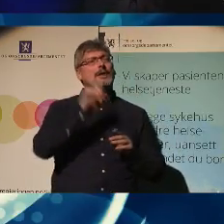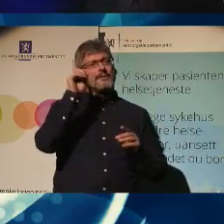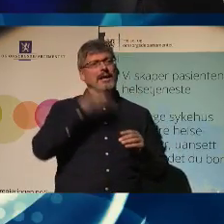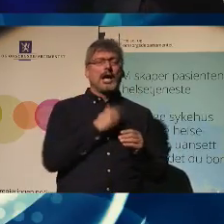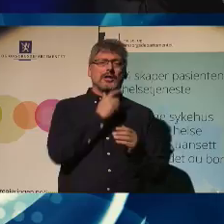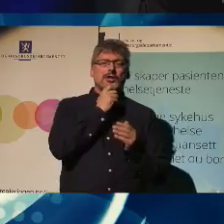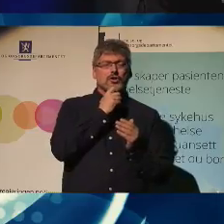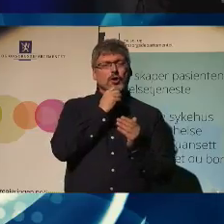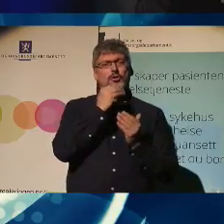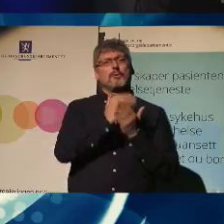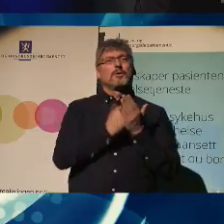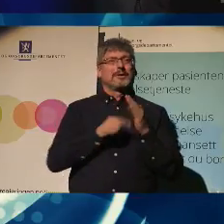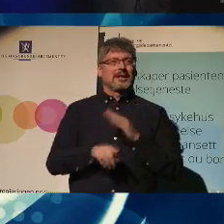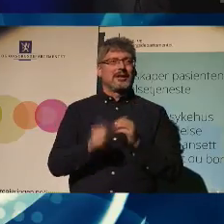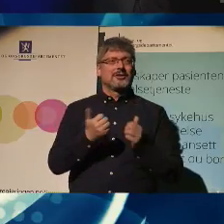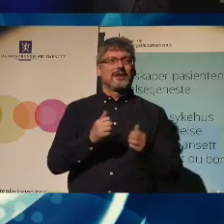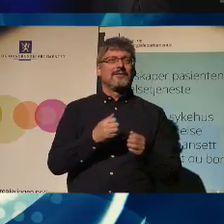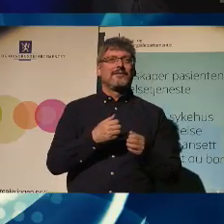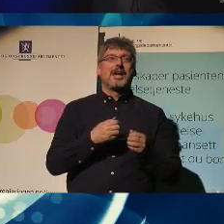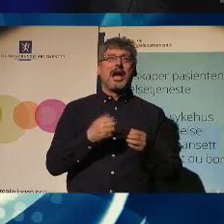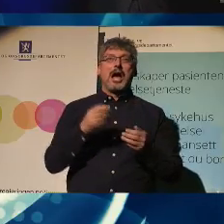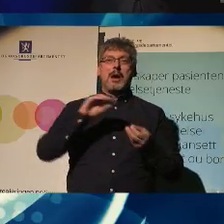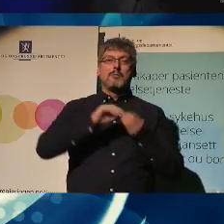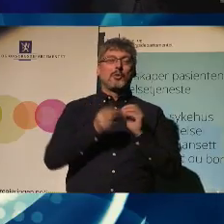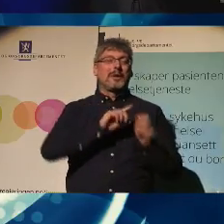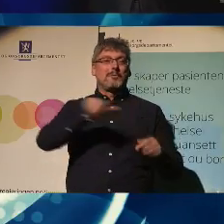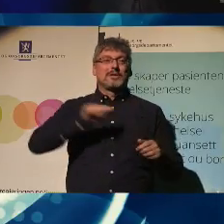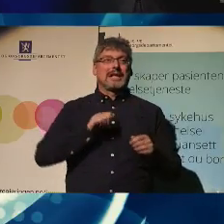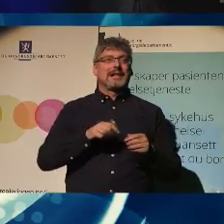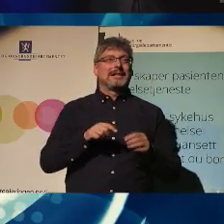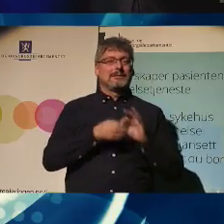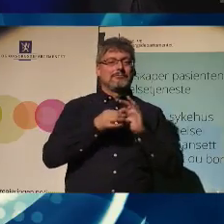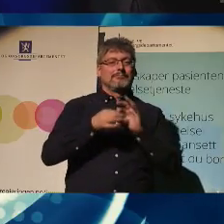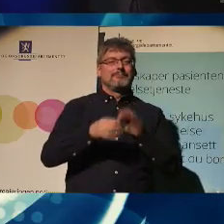et lite problem for oss selv i forhold til dette med fri vilje. Fordi